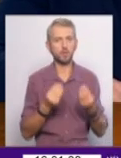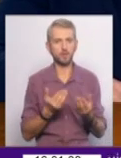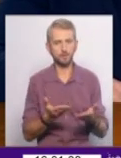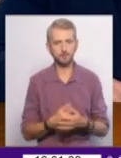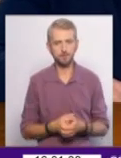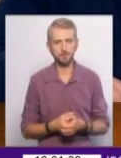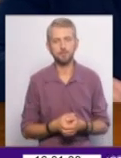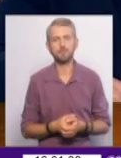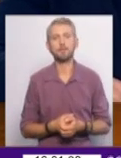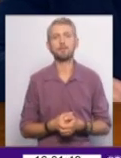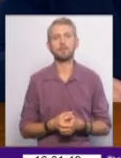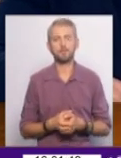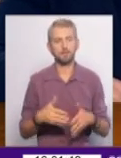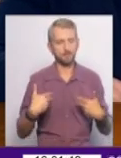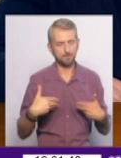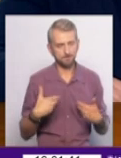дня. Тисленко. Доброго дня.